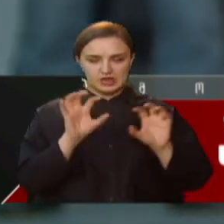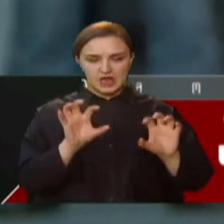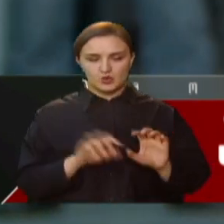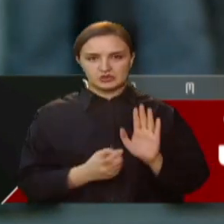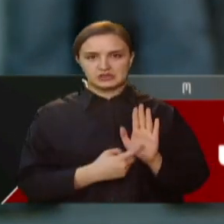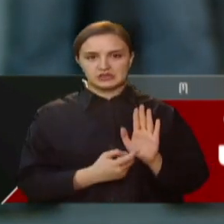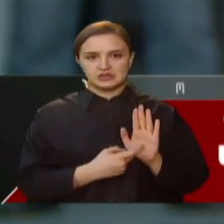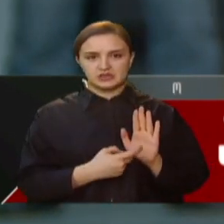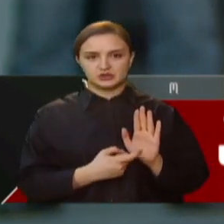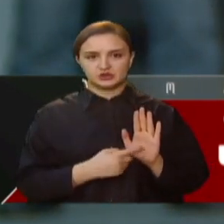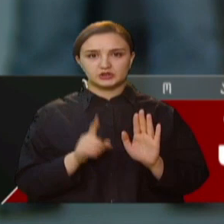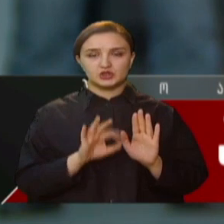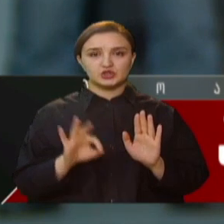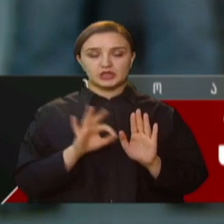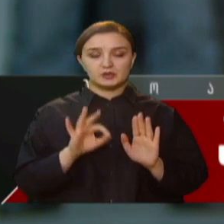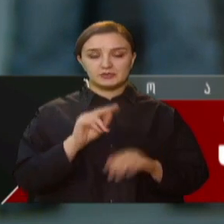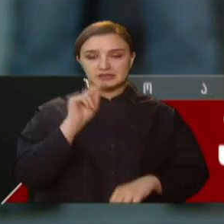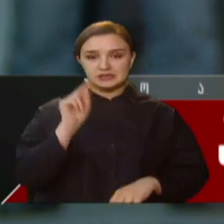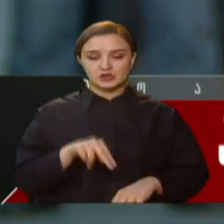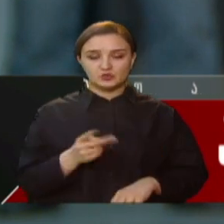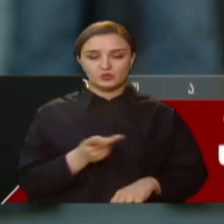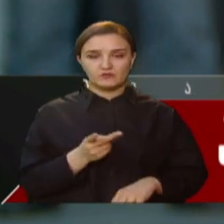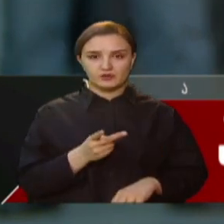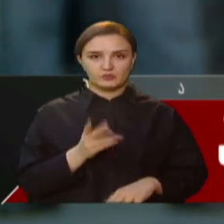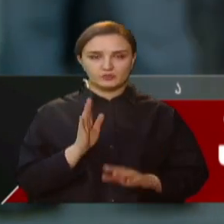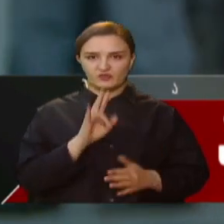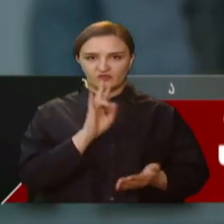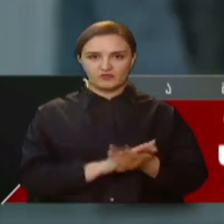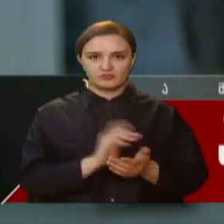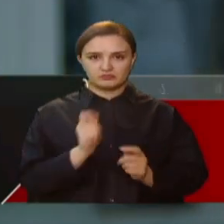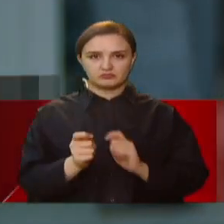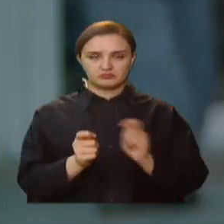რაც შეეხება სასჯელს, როგორც იცით, ორივე მათგანს ემუქრება უვადო თავისუფლების აღკვეთა.